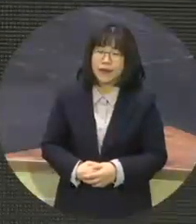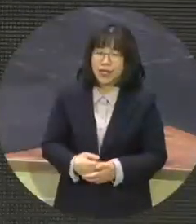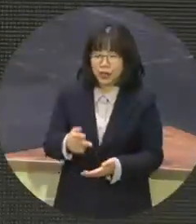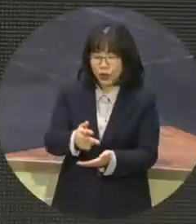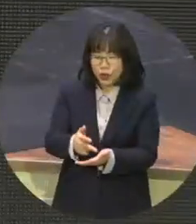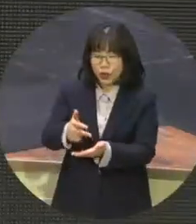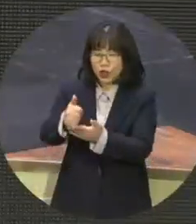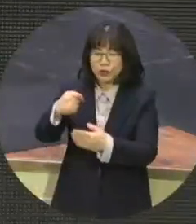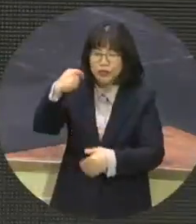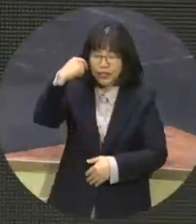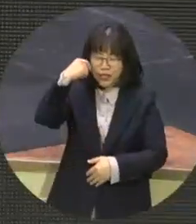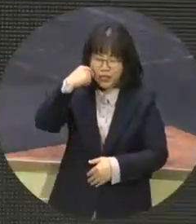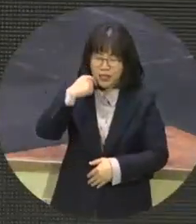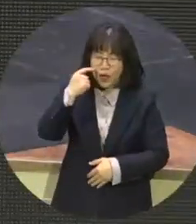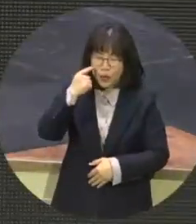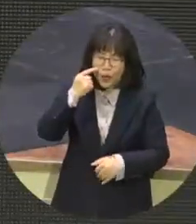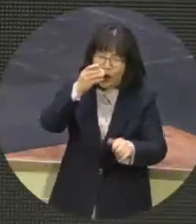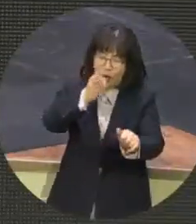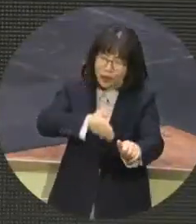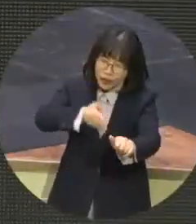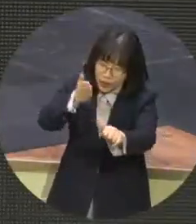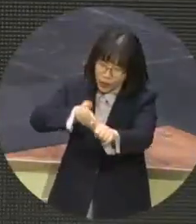주님을 느껴봐요.